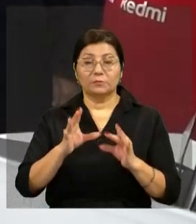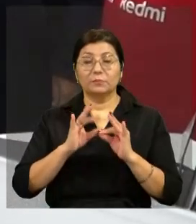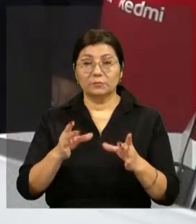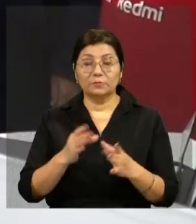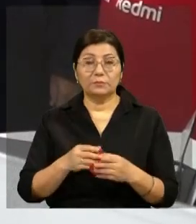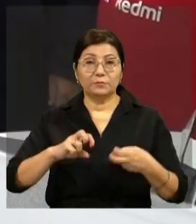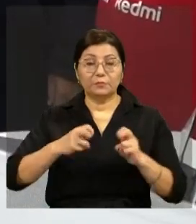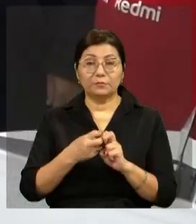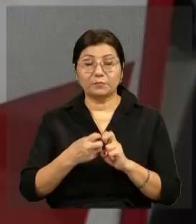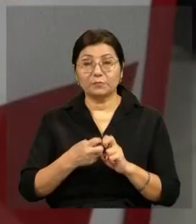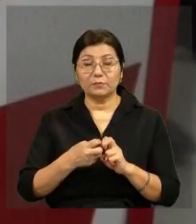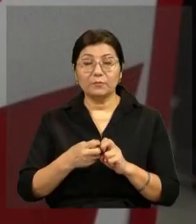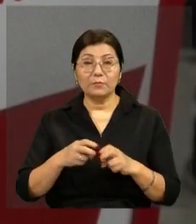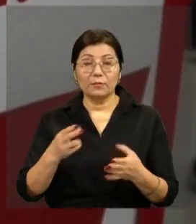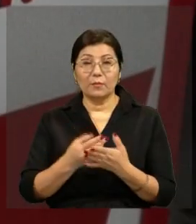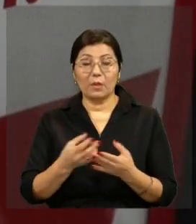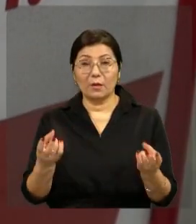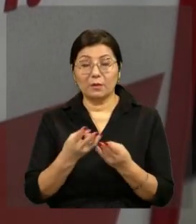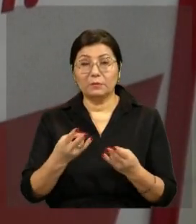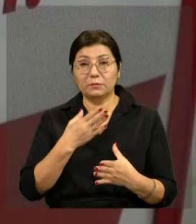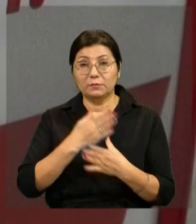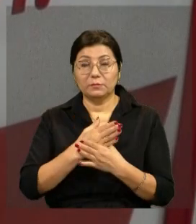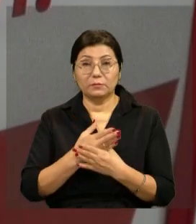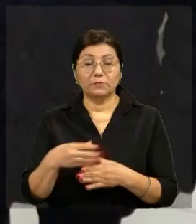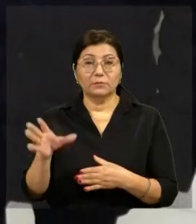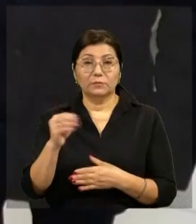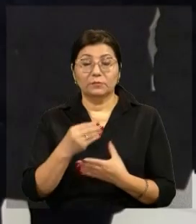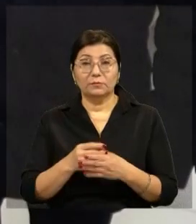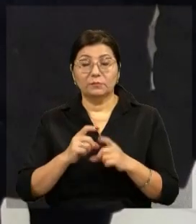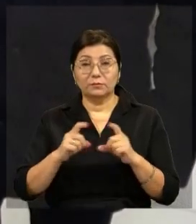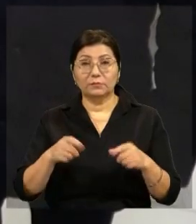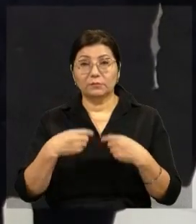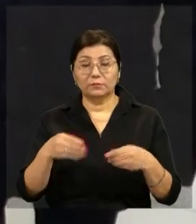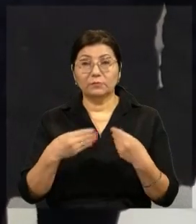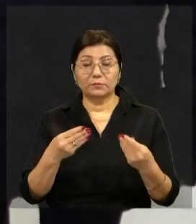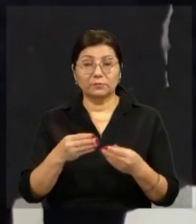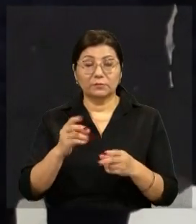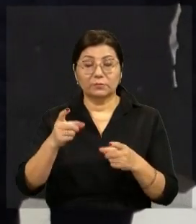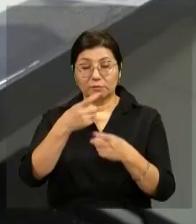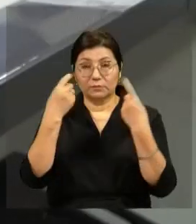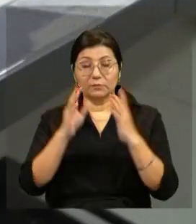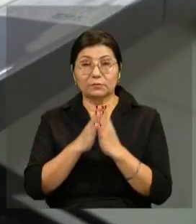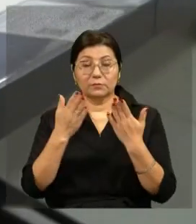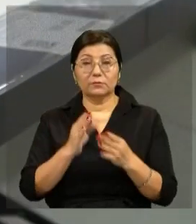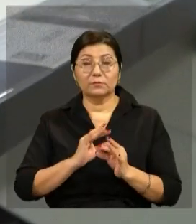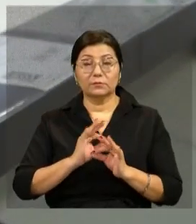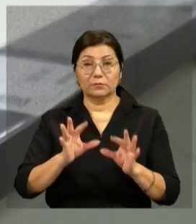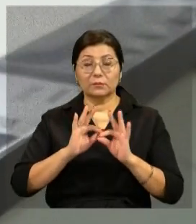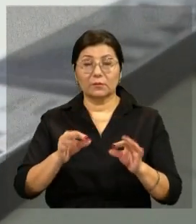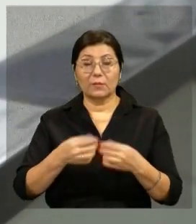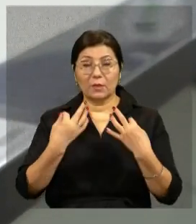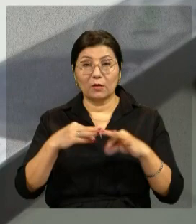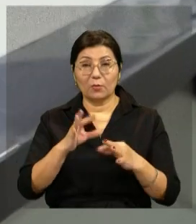допущенные нарушения и при необходимости оказали помощь. Всем продавцам были розданы информационные буклеты, объясняющие, что любая